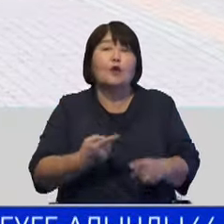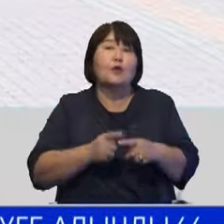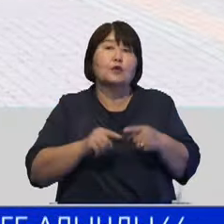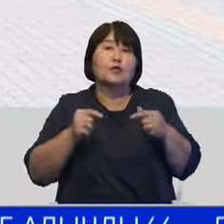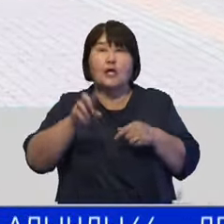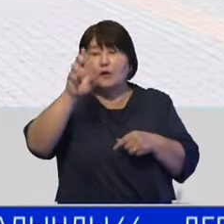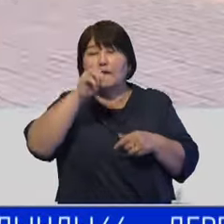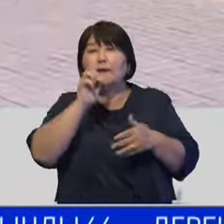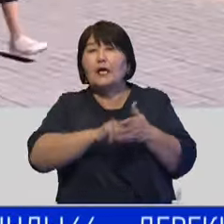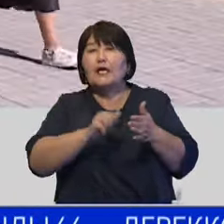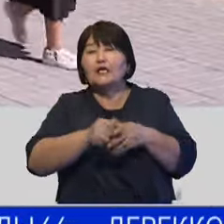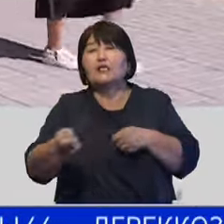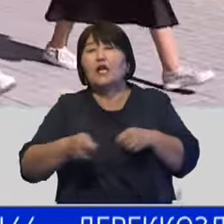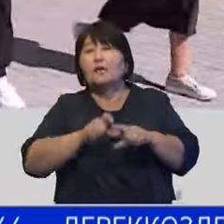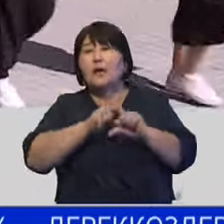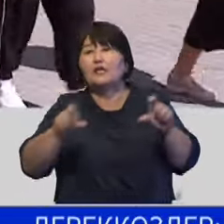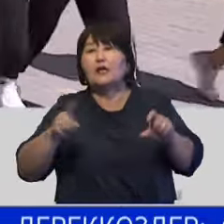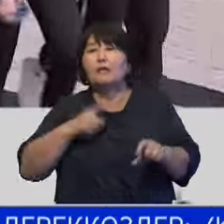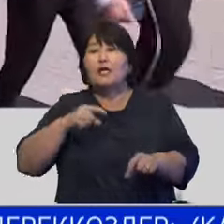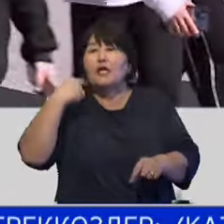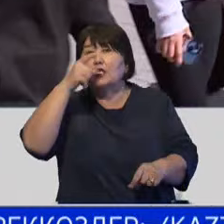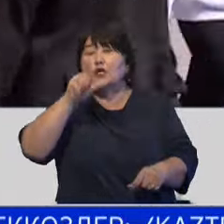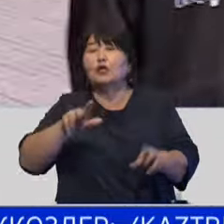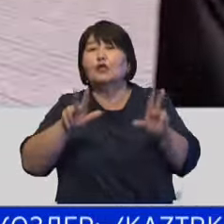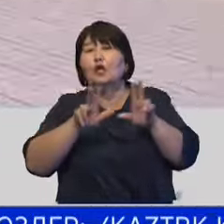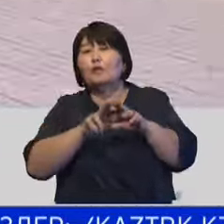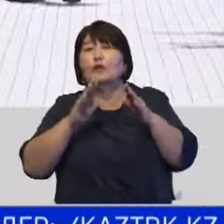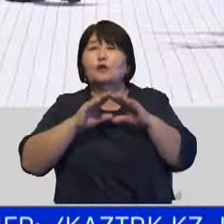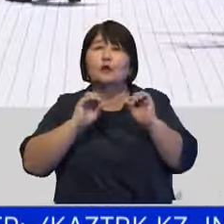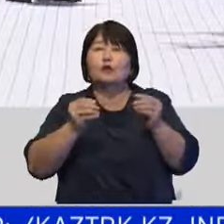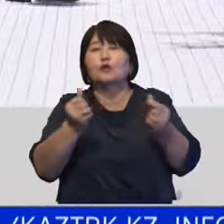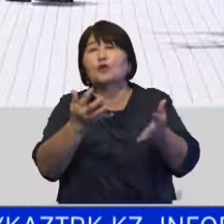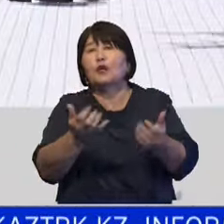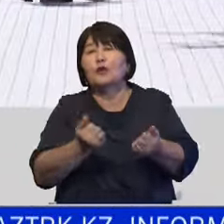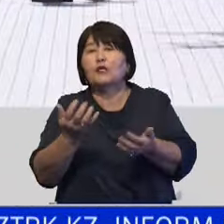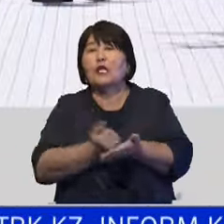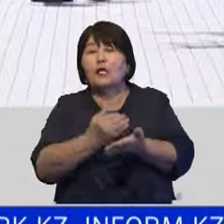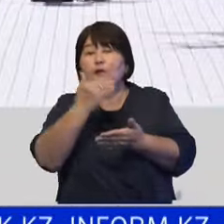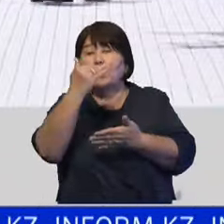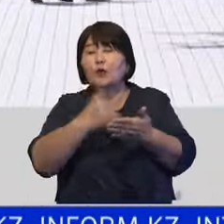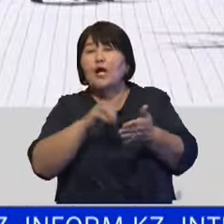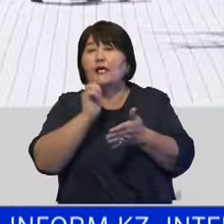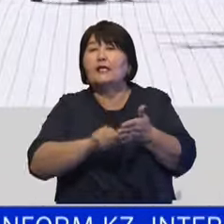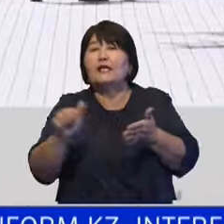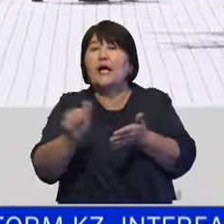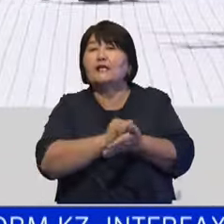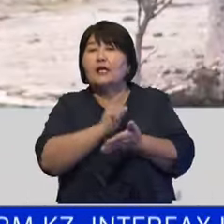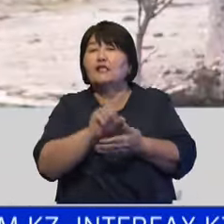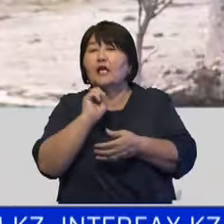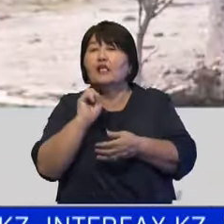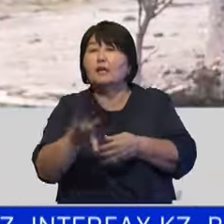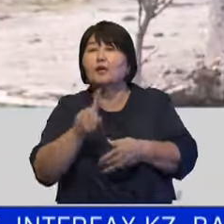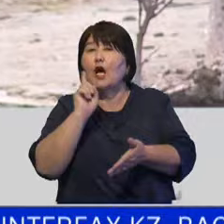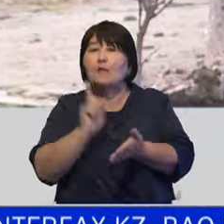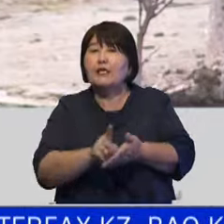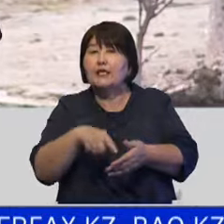Осыған сәйкес мемлекеттік кірістер басқармасының мамандары жеке тұлғалардың мүлікті өткізу кезінде түсетін табысын көрсетіп, салық декларациясын тапсыруға